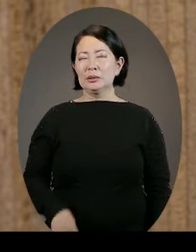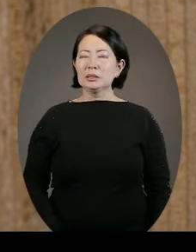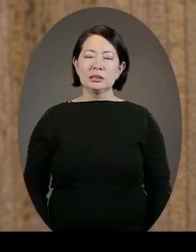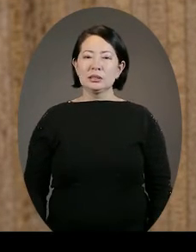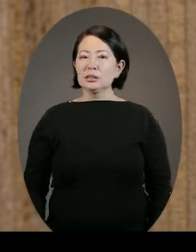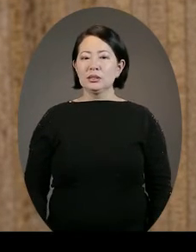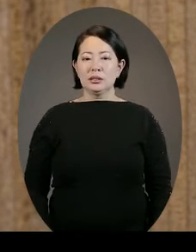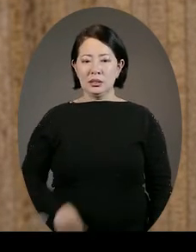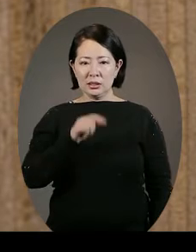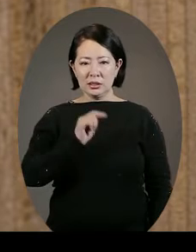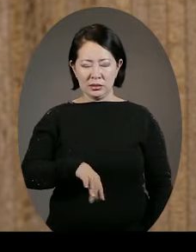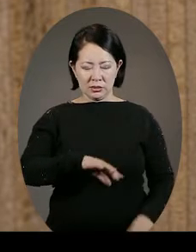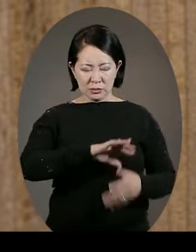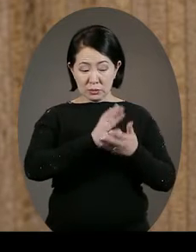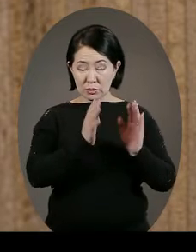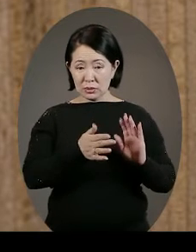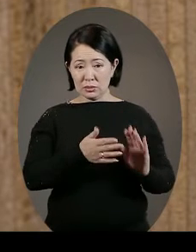Тэгтээ